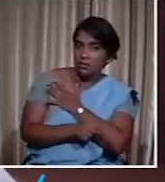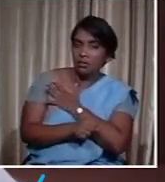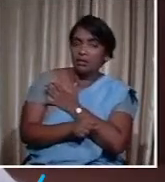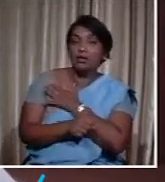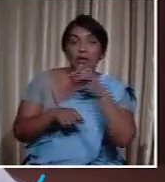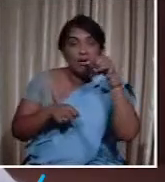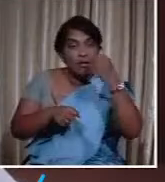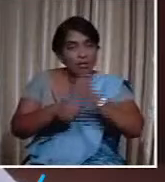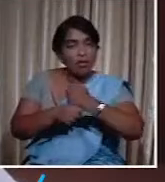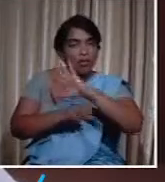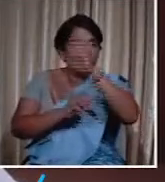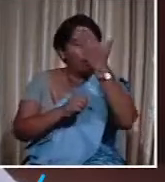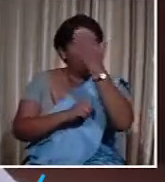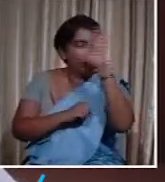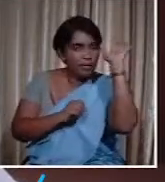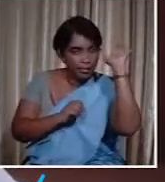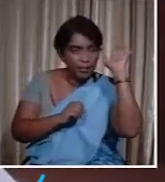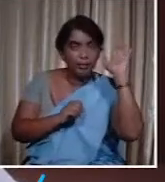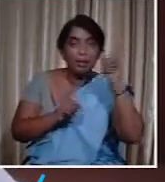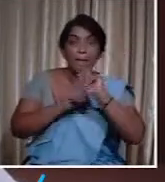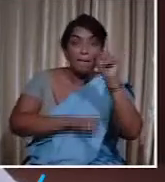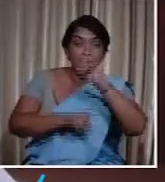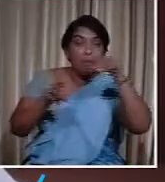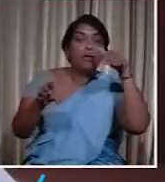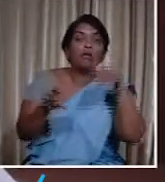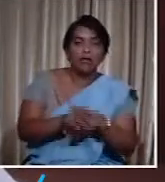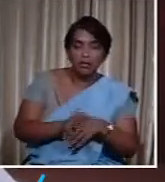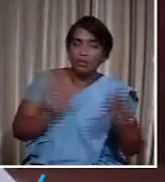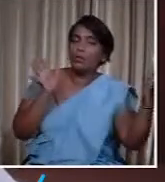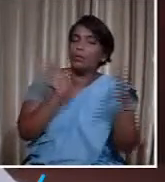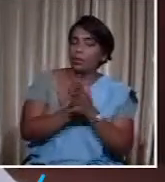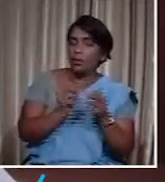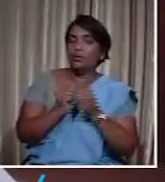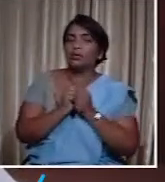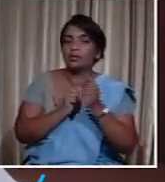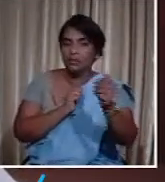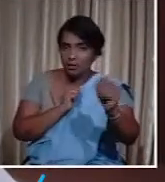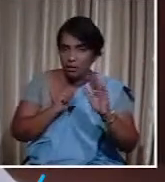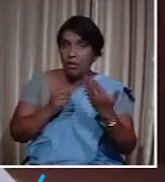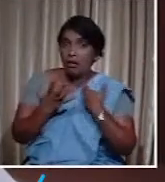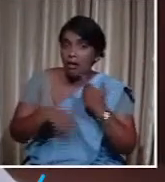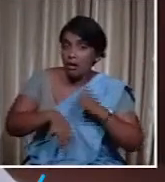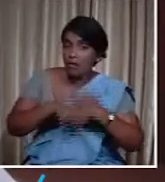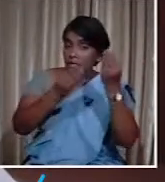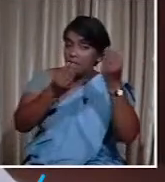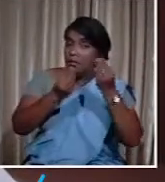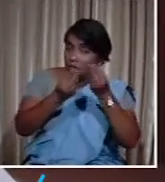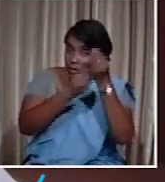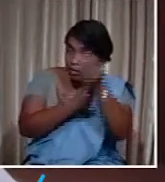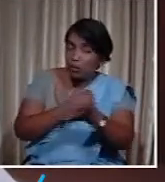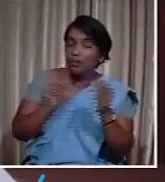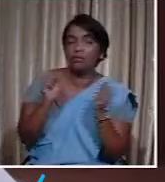මේ ආණ්ඩුවත් ඉවත් වීමෙන් මේ පාර්ලිමේන්තුව ඇතුලේ පොදු සම්මුතියක් ගොඩනැගීම සඳහා අවස්ථාව ලබා දීමෙන් තමයි